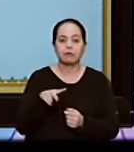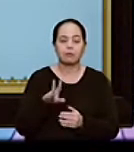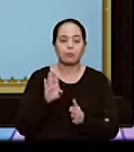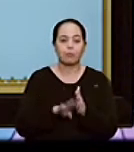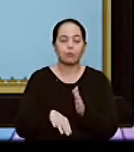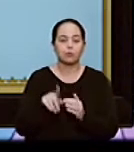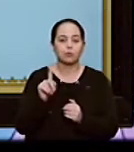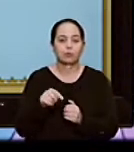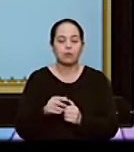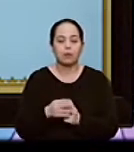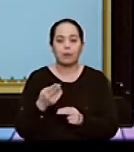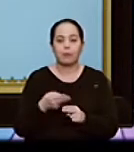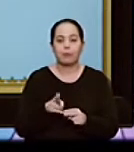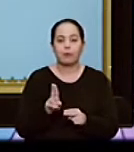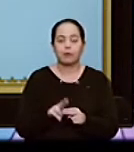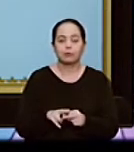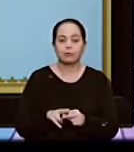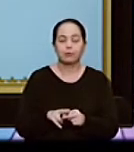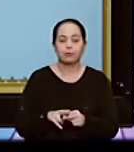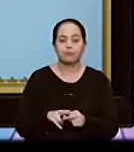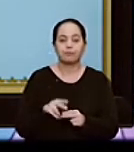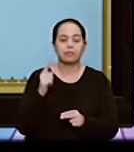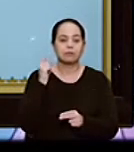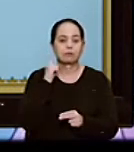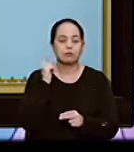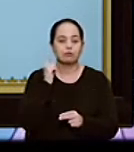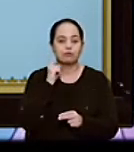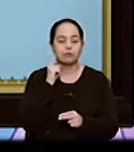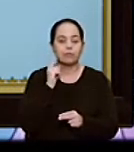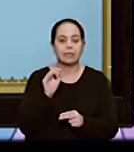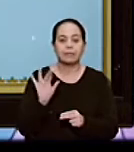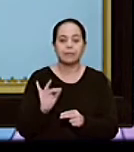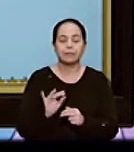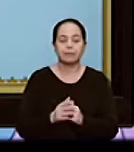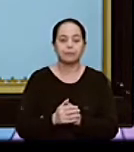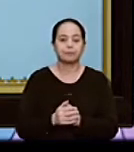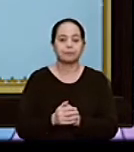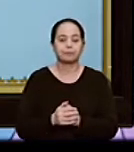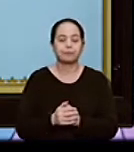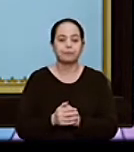гласное – безударное, поэтому слышится «И».